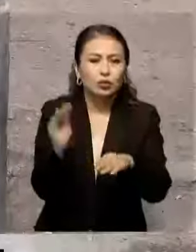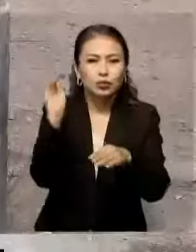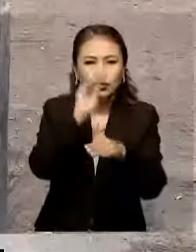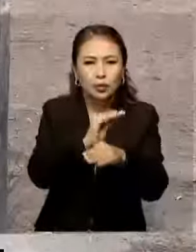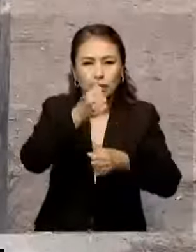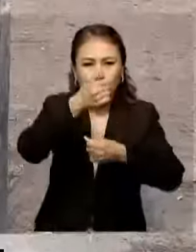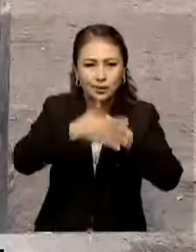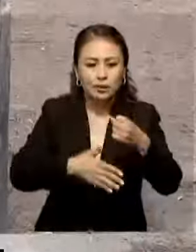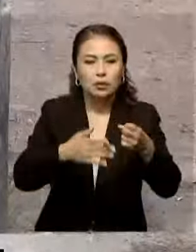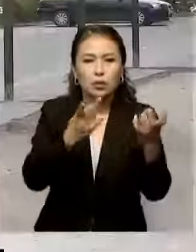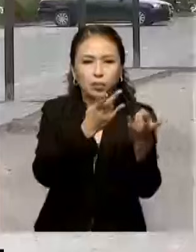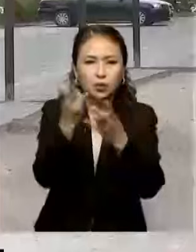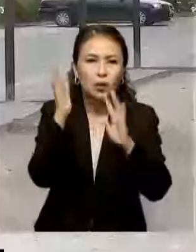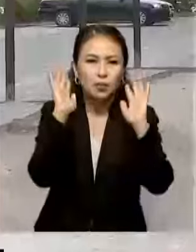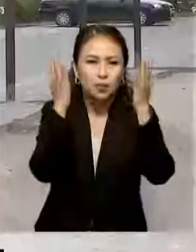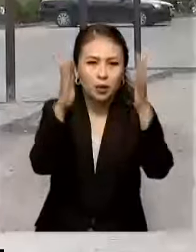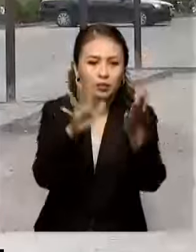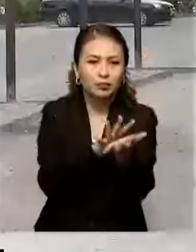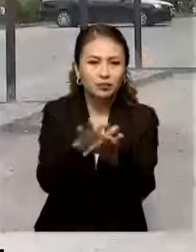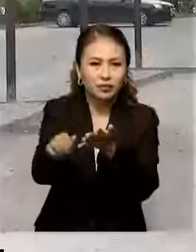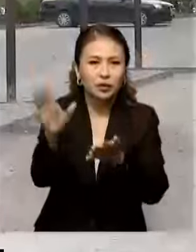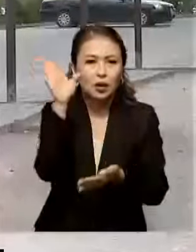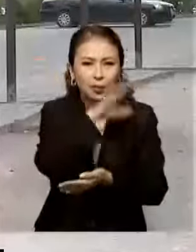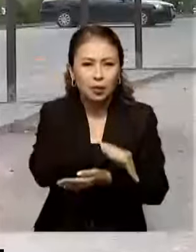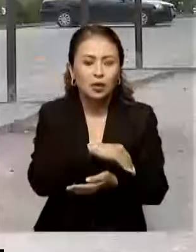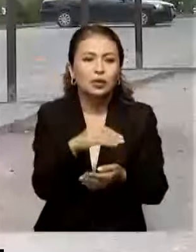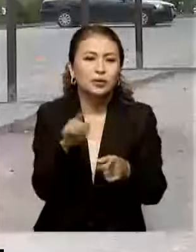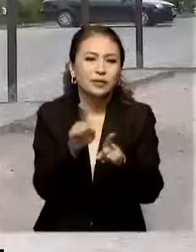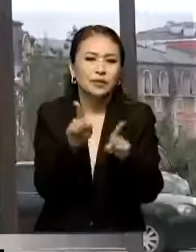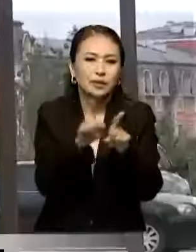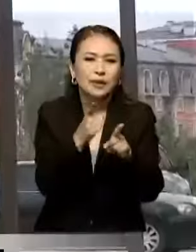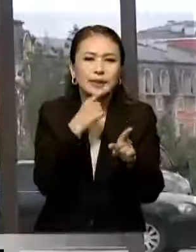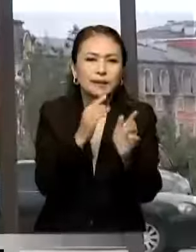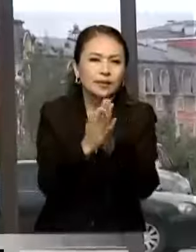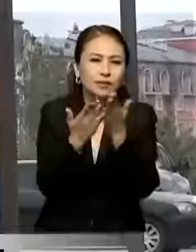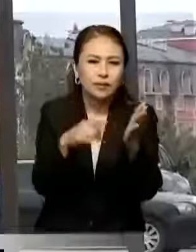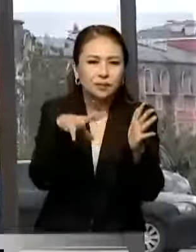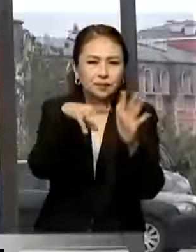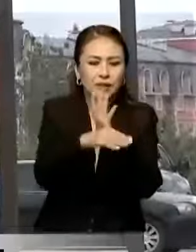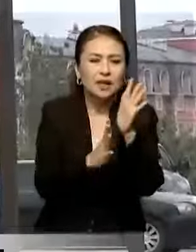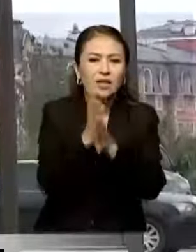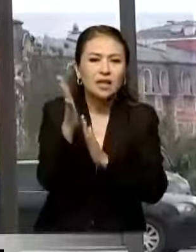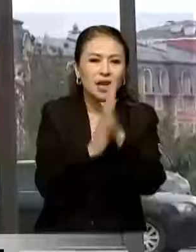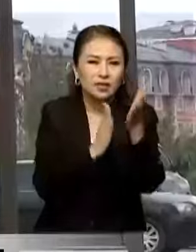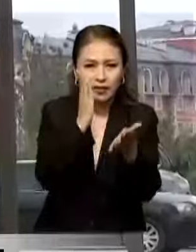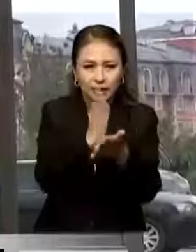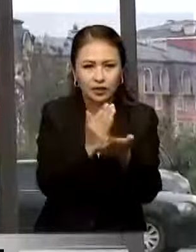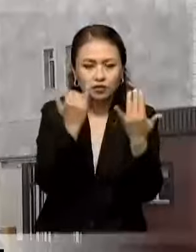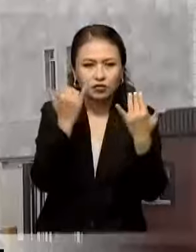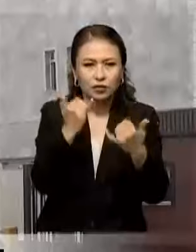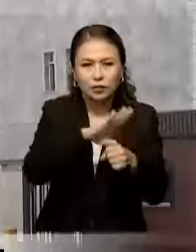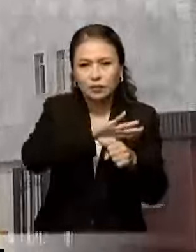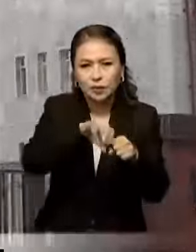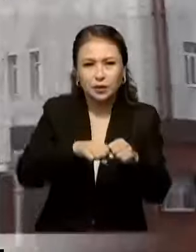қатар орталыққа тиесілі саябақта сүріліп кетуі мүмкін. Мұнда қызыл кітапқа енген өсімдіктер бар. Мамандар бақтың